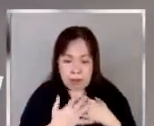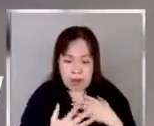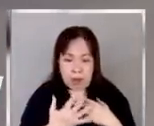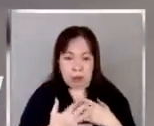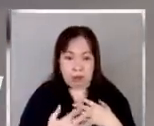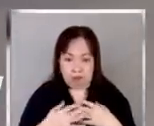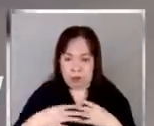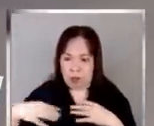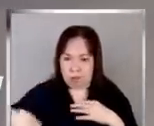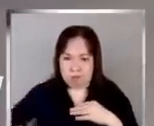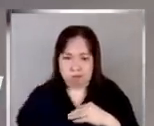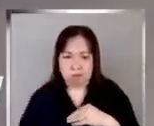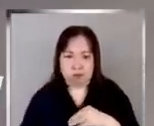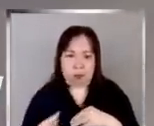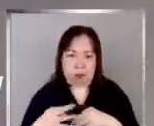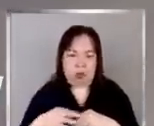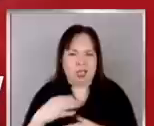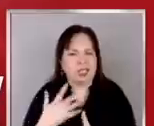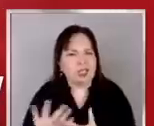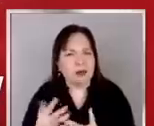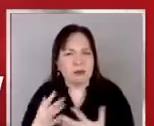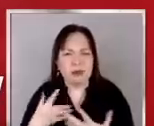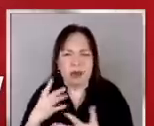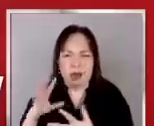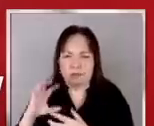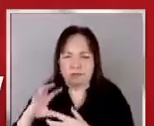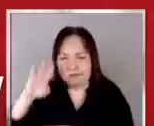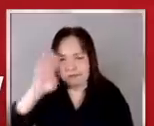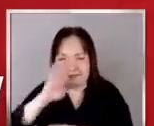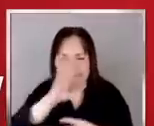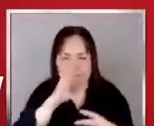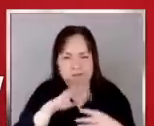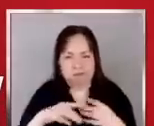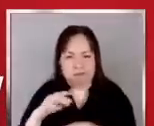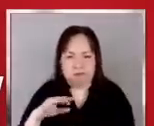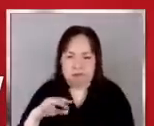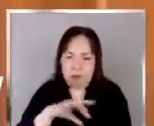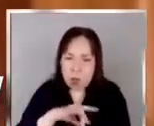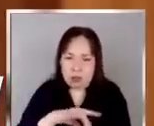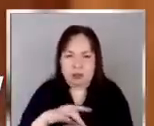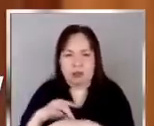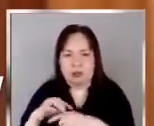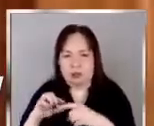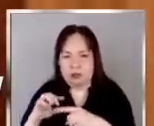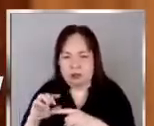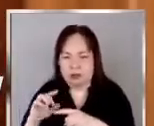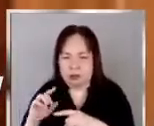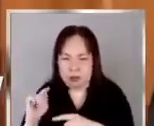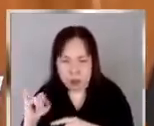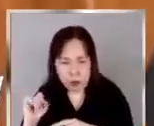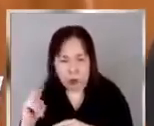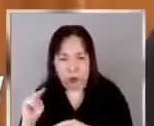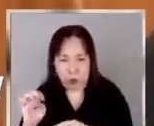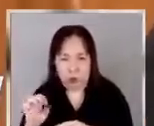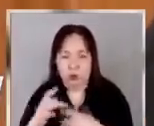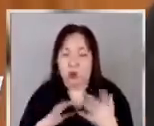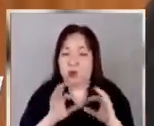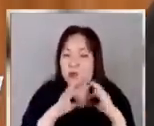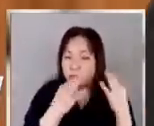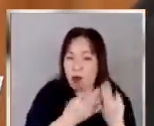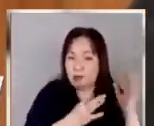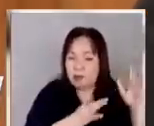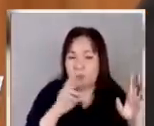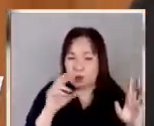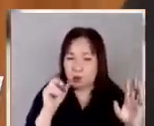sa mga na-damage na tissue o muscles. Humihingi na ng tulong sa Public Attorney's Office ang pamilya ni Ronel. Handa raw silang tumulong